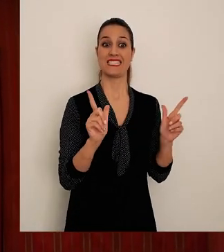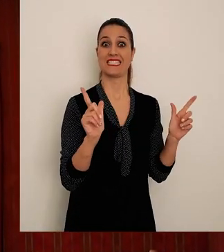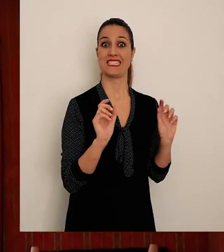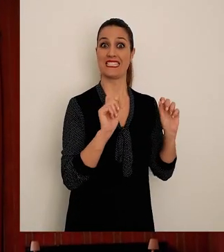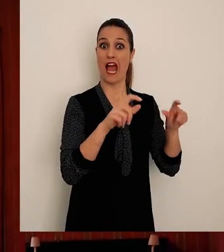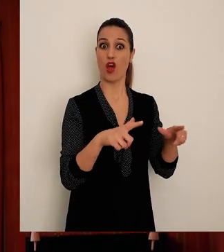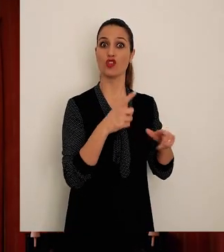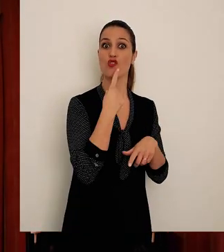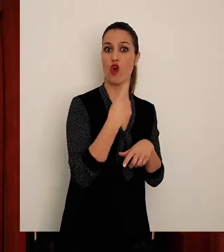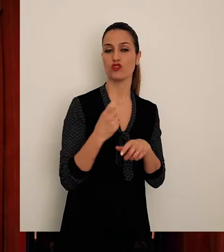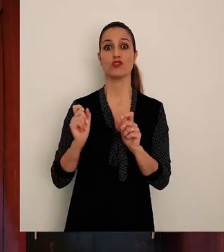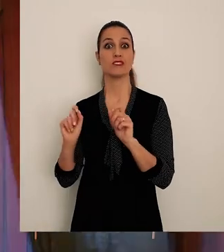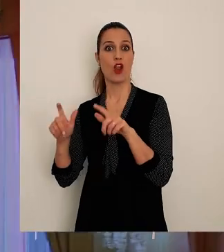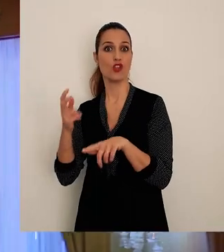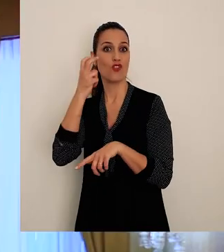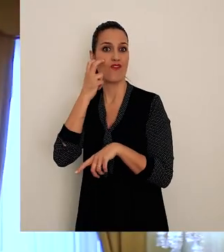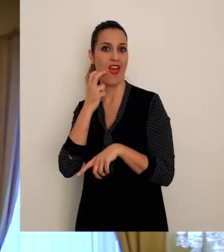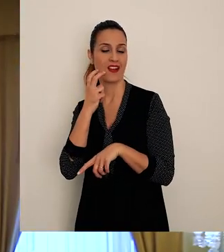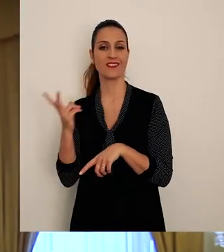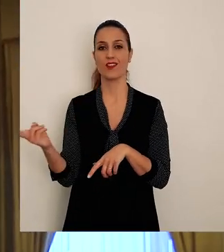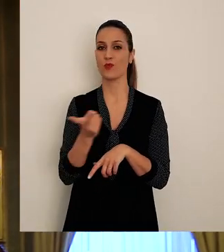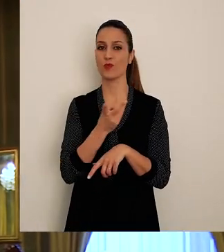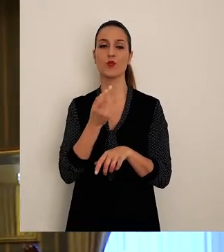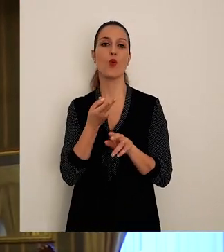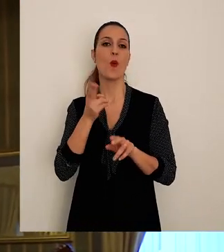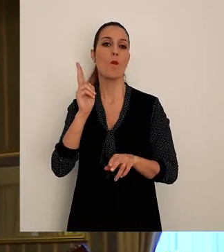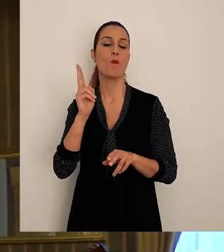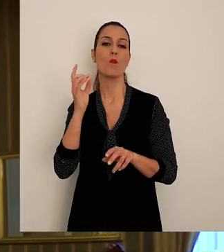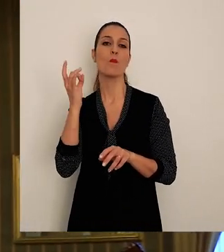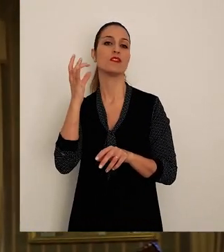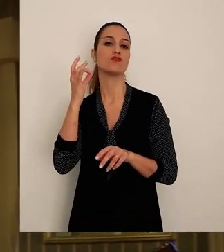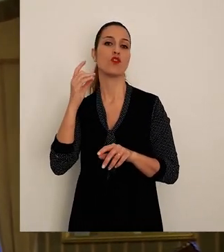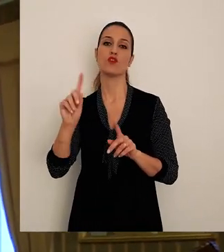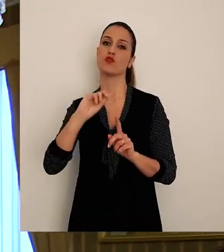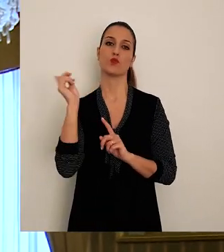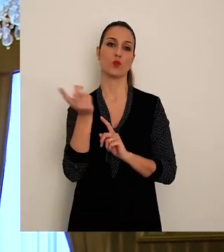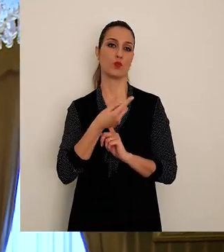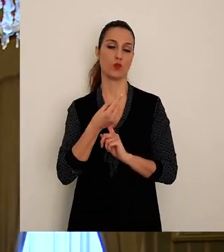salotto rosso e il salotto verde, che sono alcune delle sale più preziose dell'intero edificio.